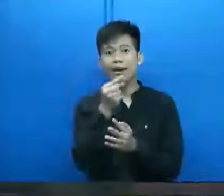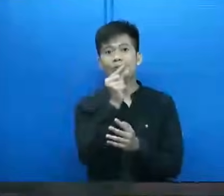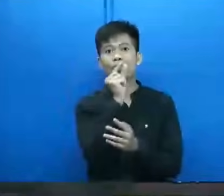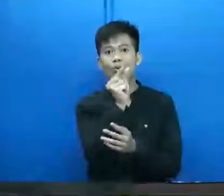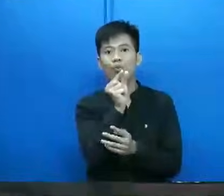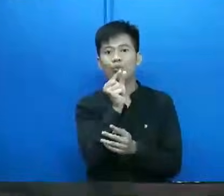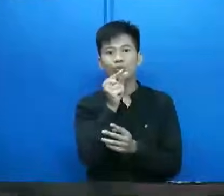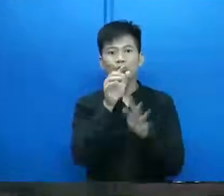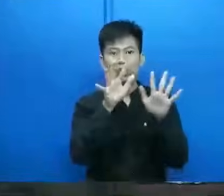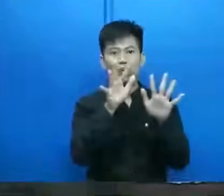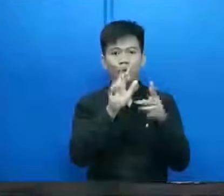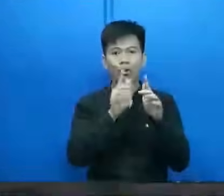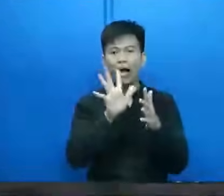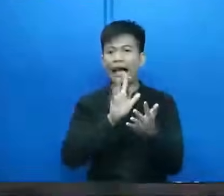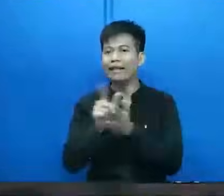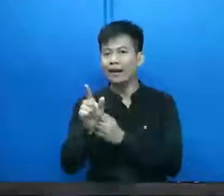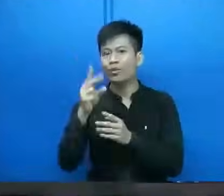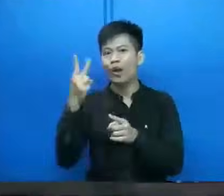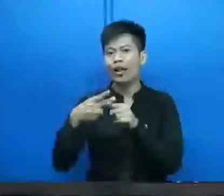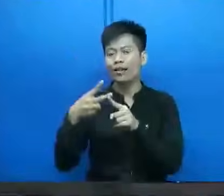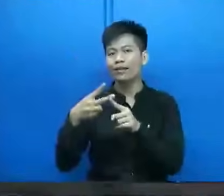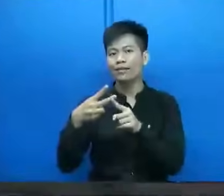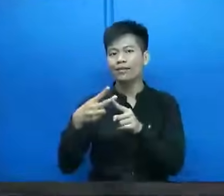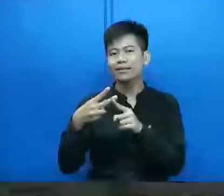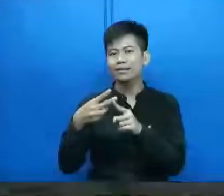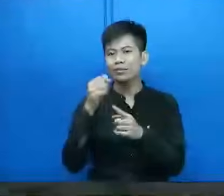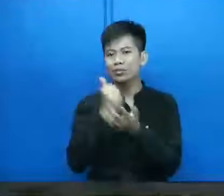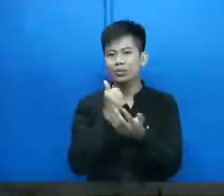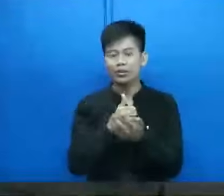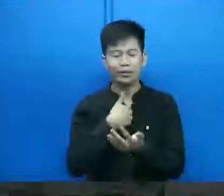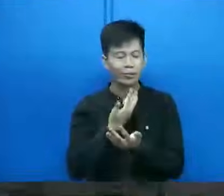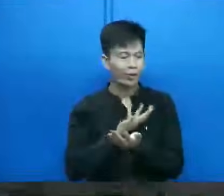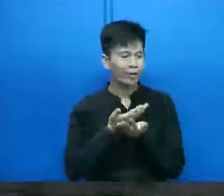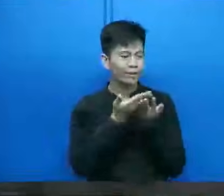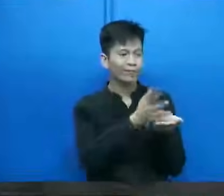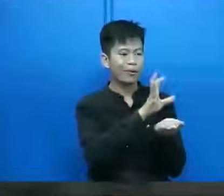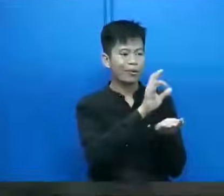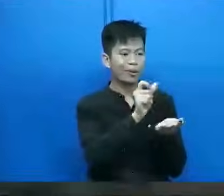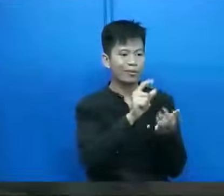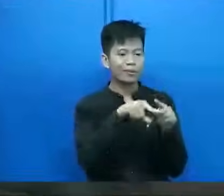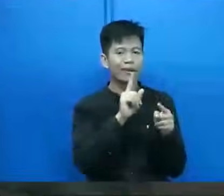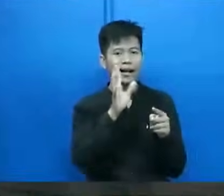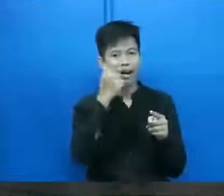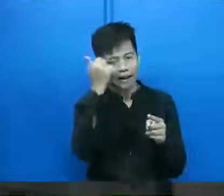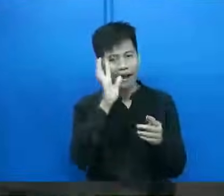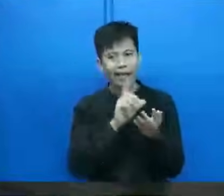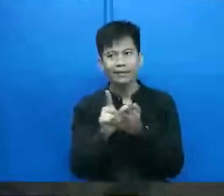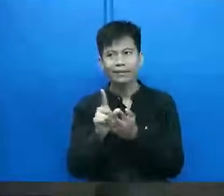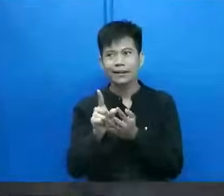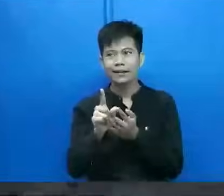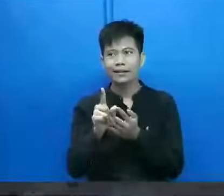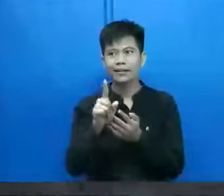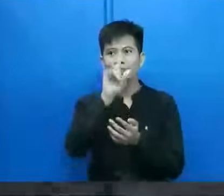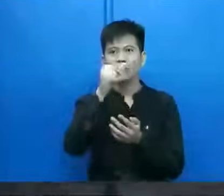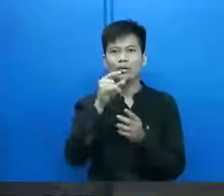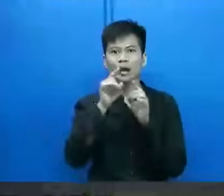10. Yang enggak lancar 2 kali lipat. Sebetulnya saya mau kasih 50 ribu, cuman karena enggak lancar 2 kali lipat 1 juta